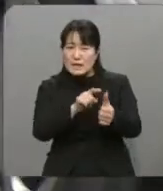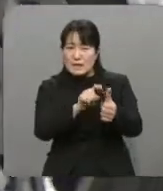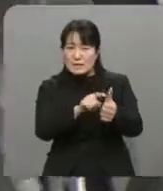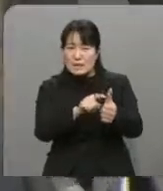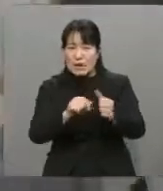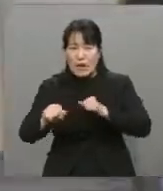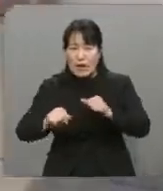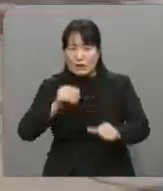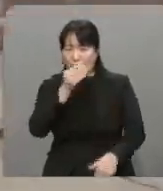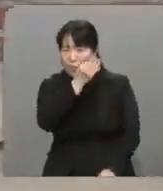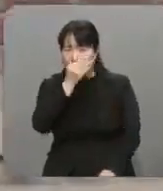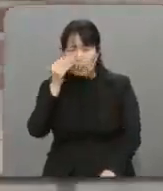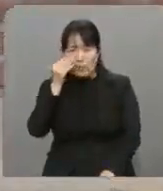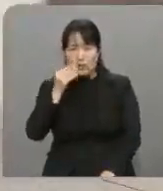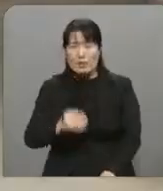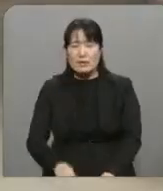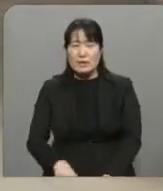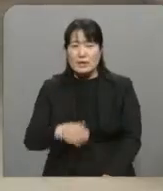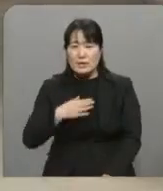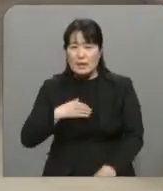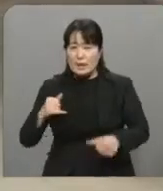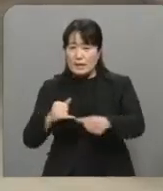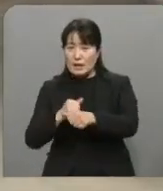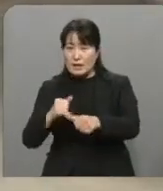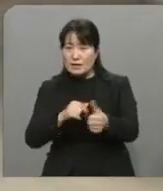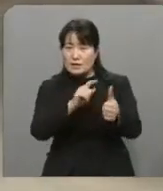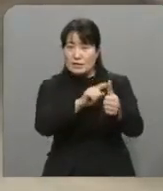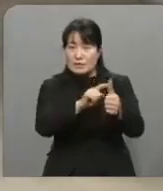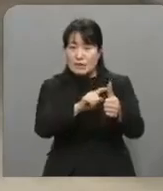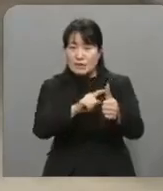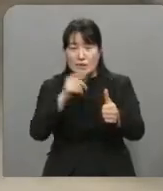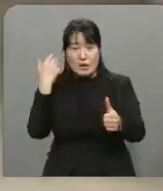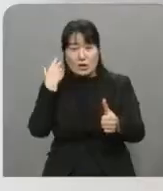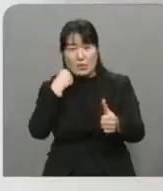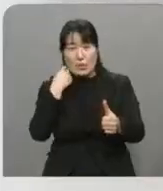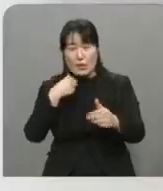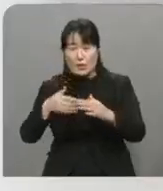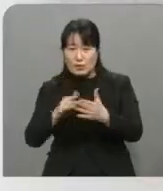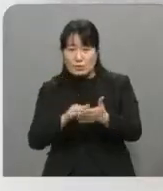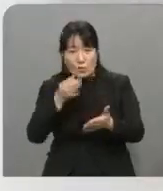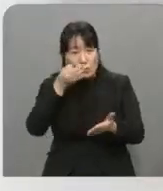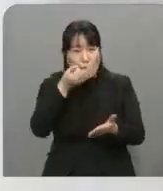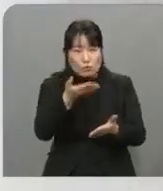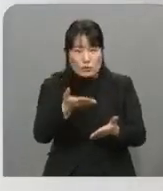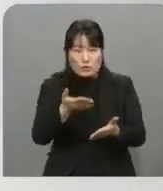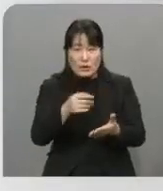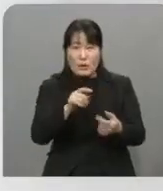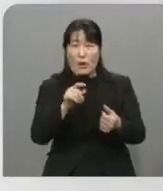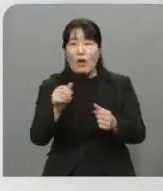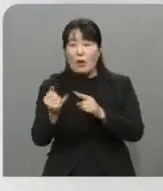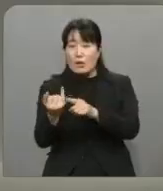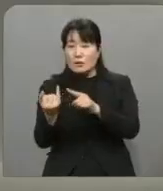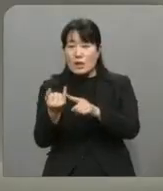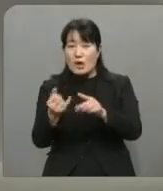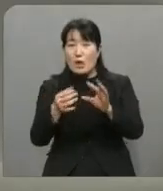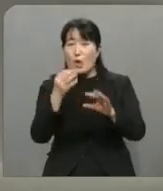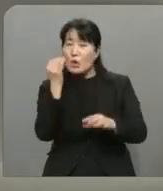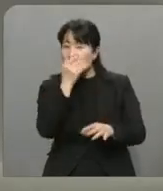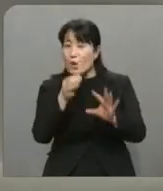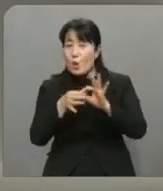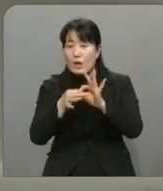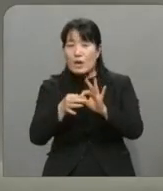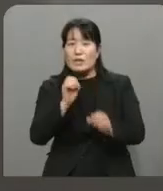대담해졌다고 주장합니다. 자신과 사귀던 경찰관에게 모텔 영수증을 보여주며 자신과 성관계를 가졌다는 발언까지 했다는